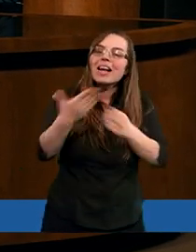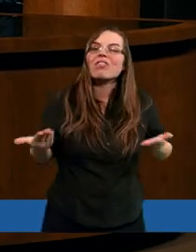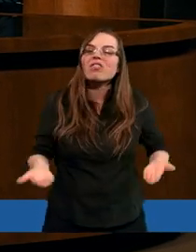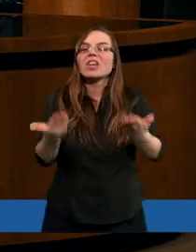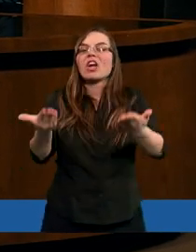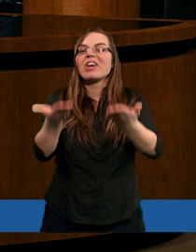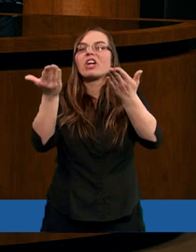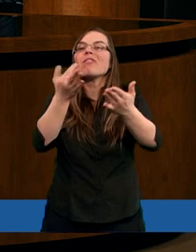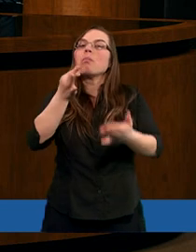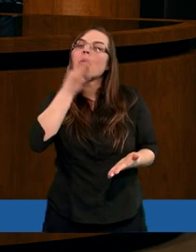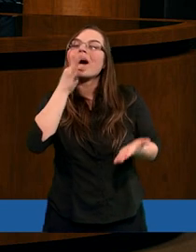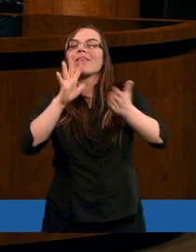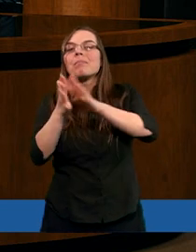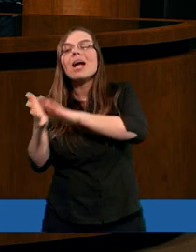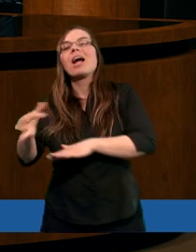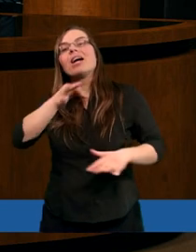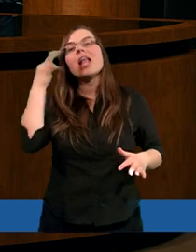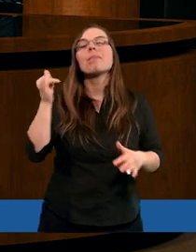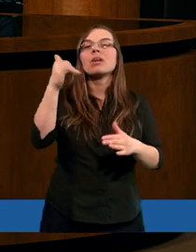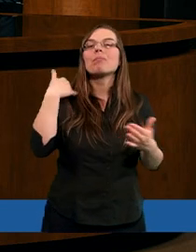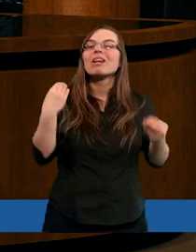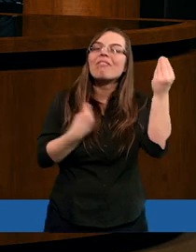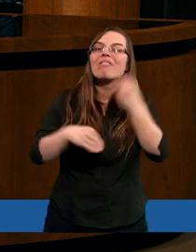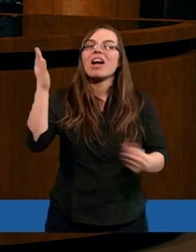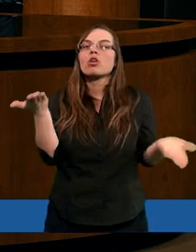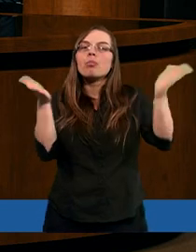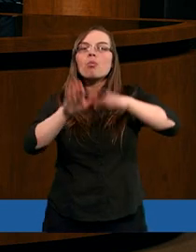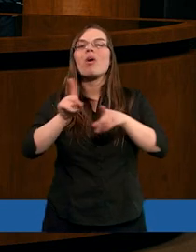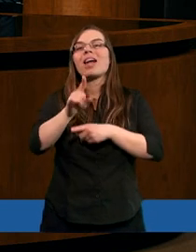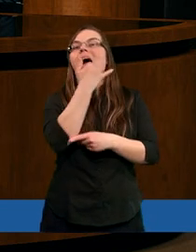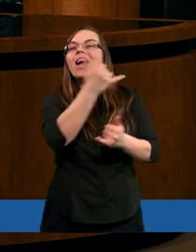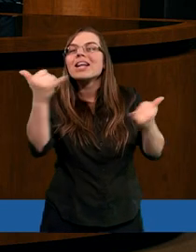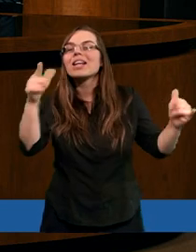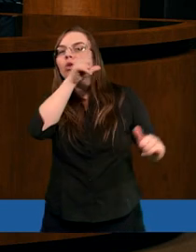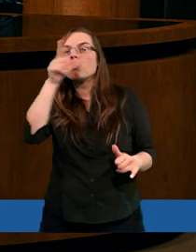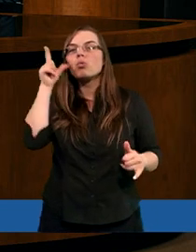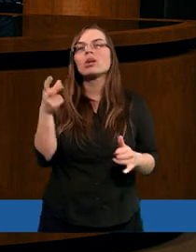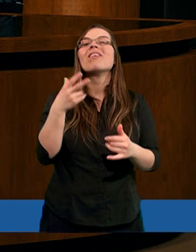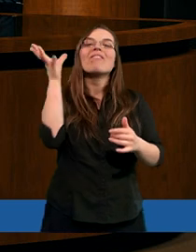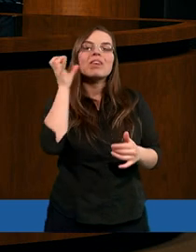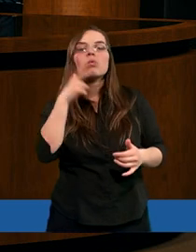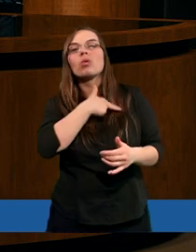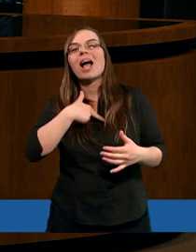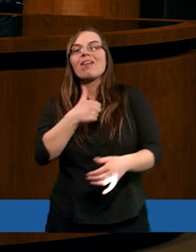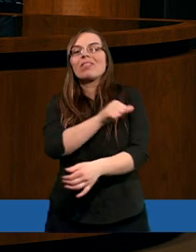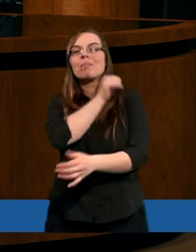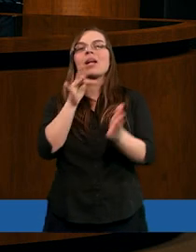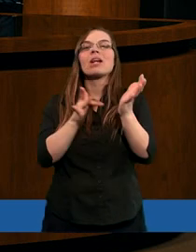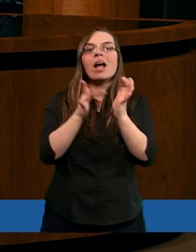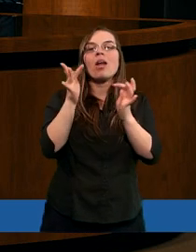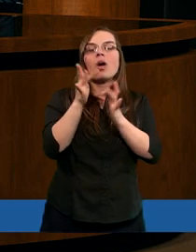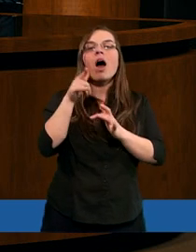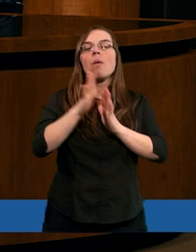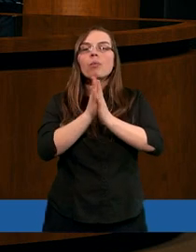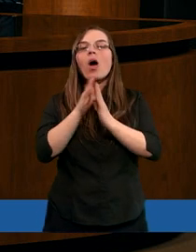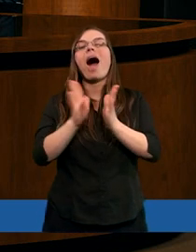wyżej i mogli być przez to większym błogosławieństwem dla innych. Ty słuchaj nas w imieniu Jezusa, o to